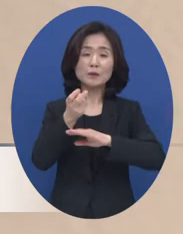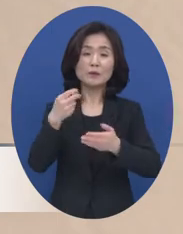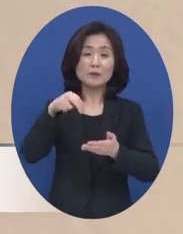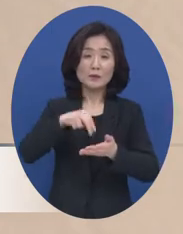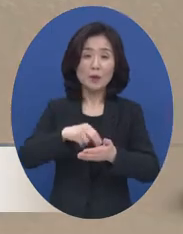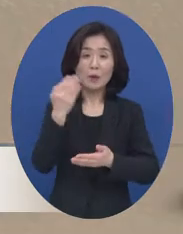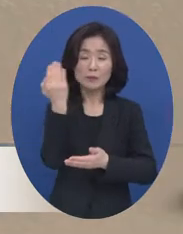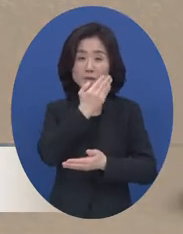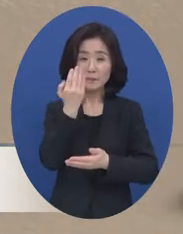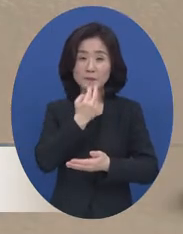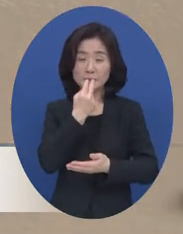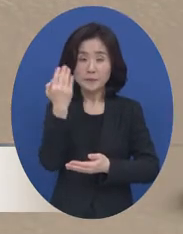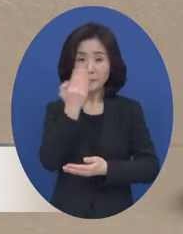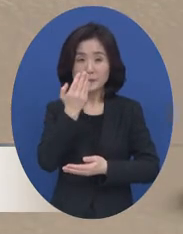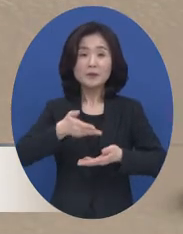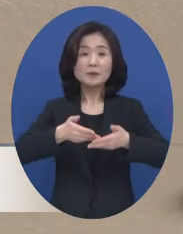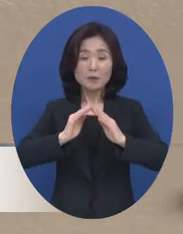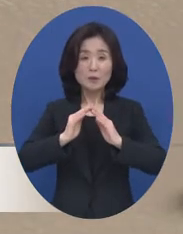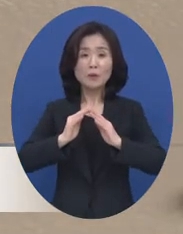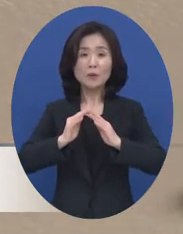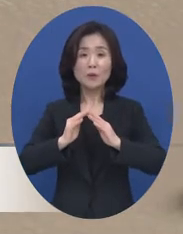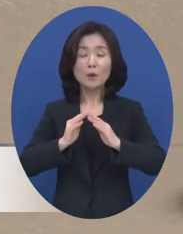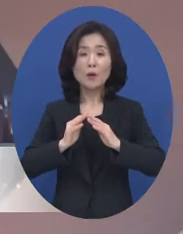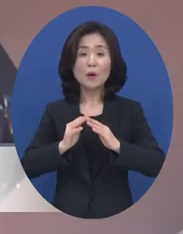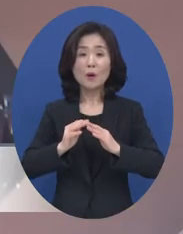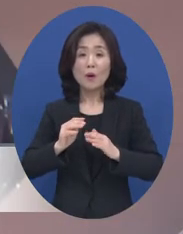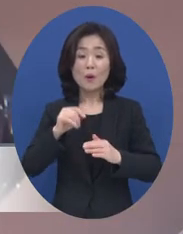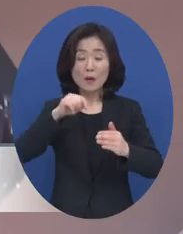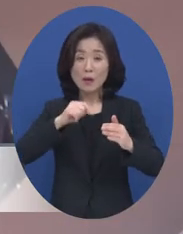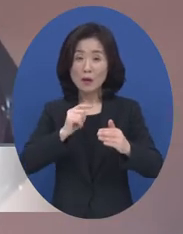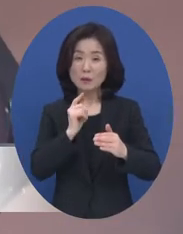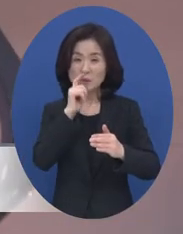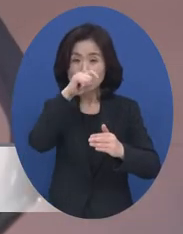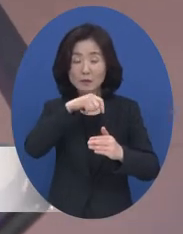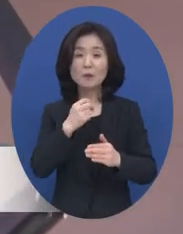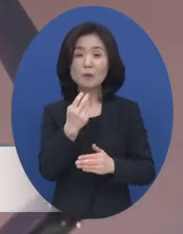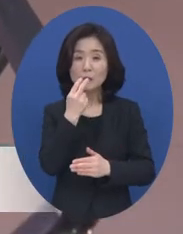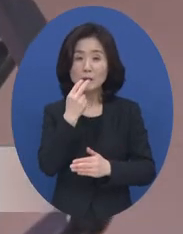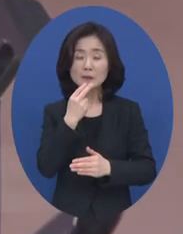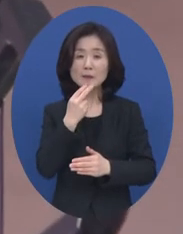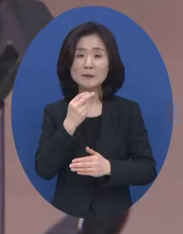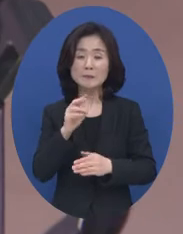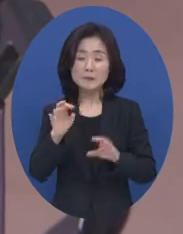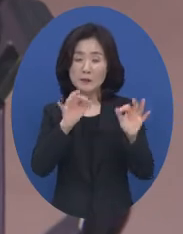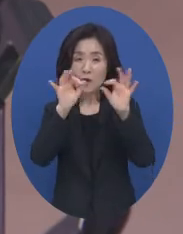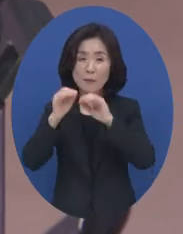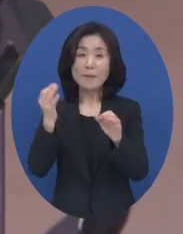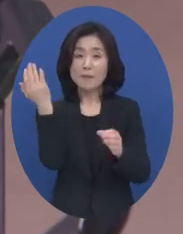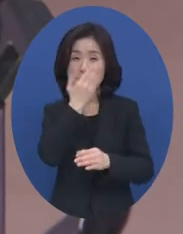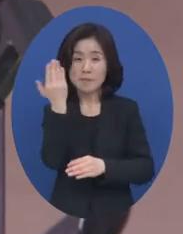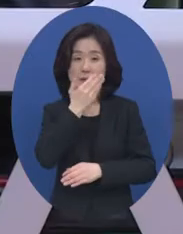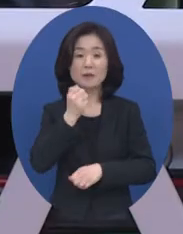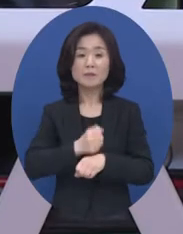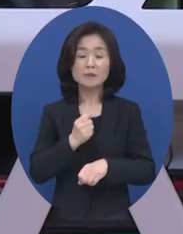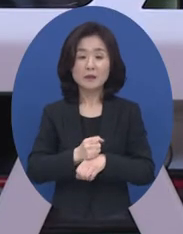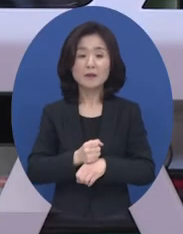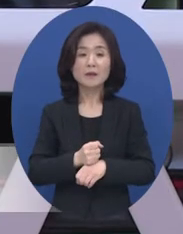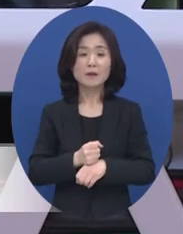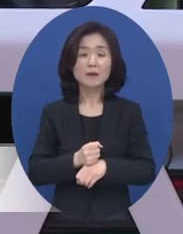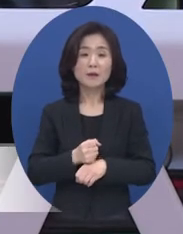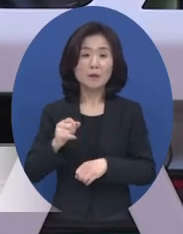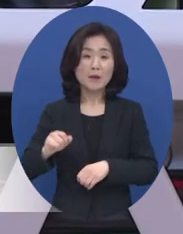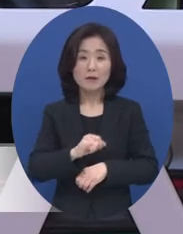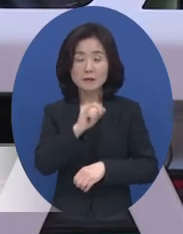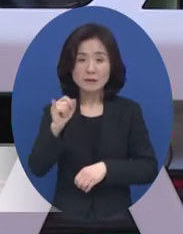버스에 설치한 공기 정화기로 내부에 오염된 공기와 승객들에게서 묻어들어오는 미세먼지를 정화합니다. 더불어 UV